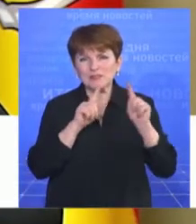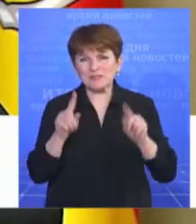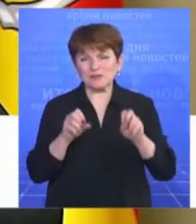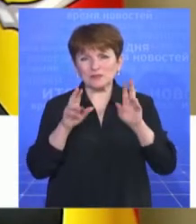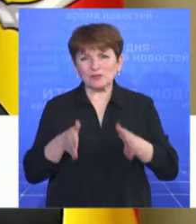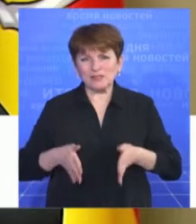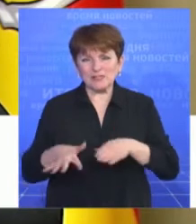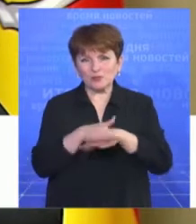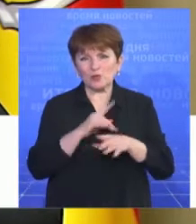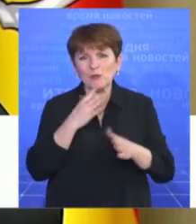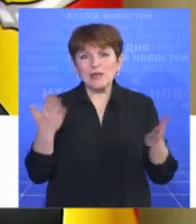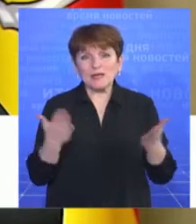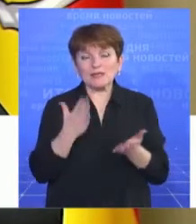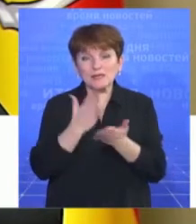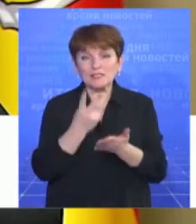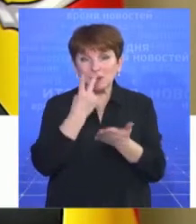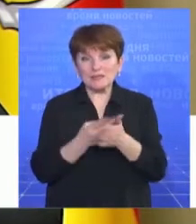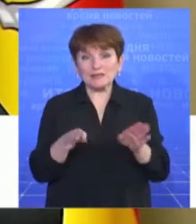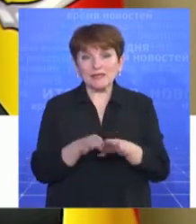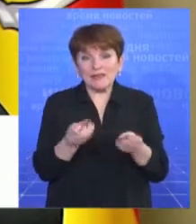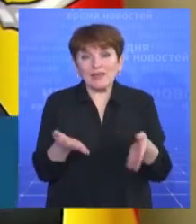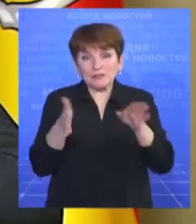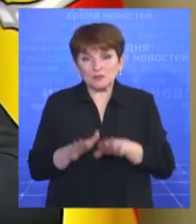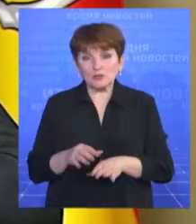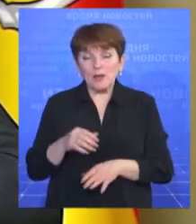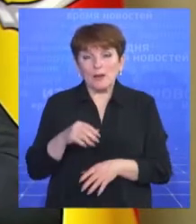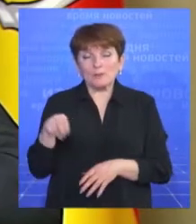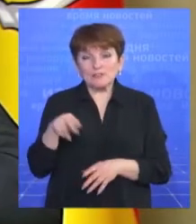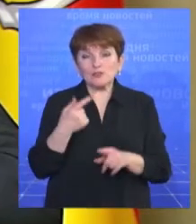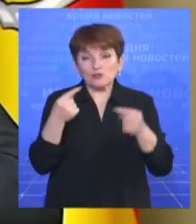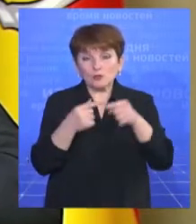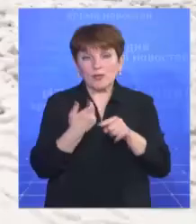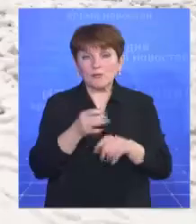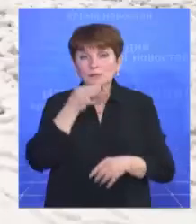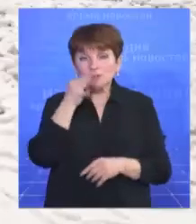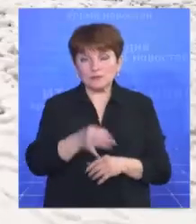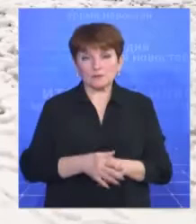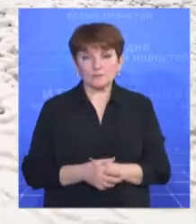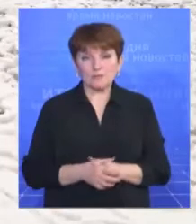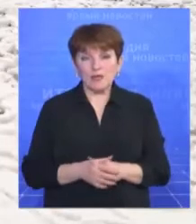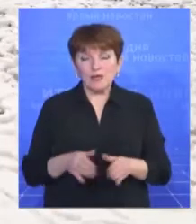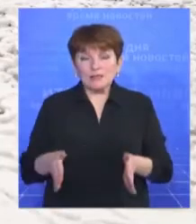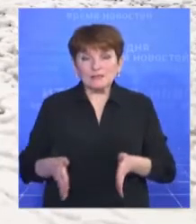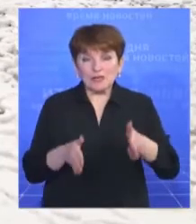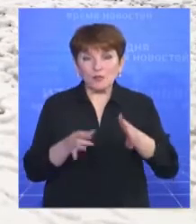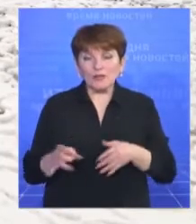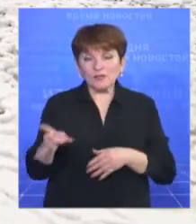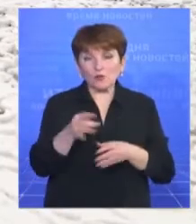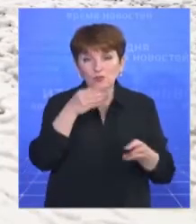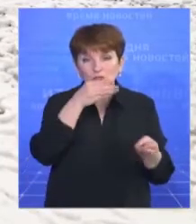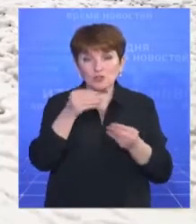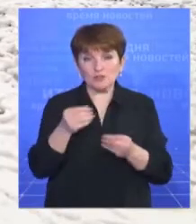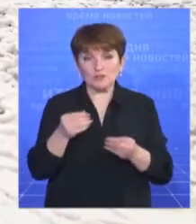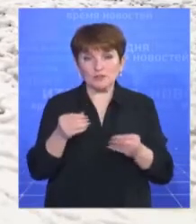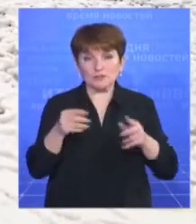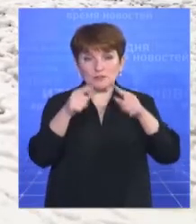для территории не будет. Какие показатели есть, такие останутся. Президент четко об этом сказал. С дорог региона